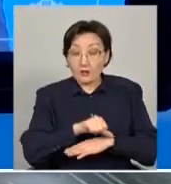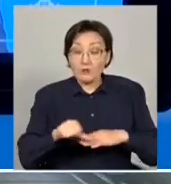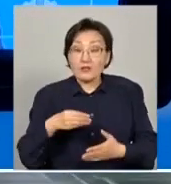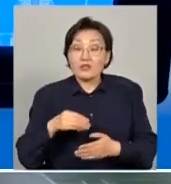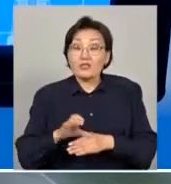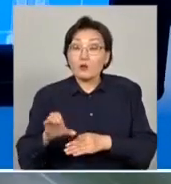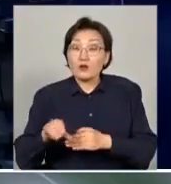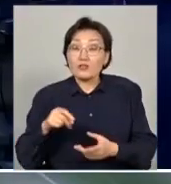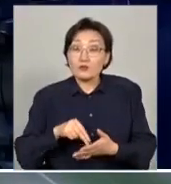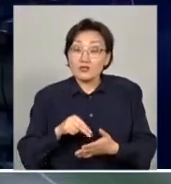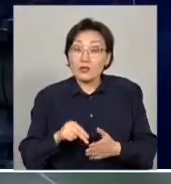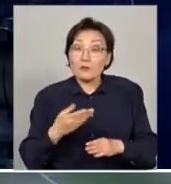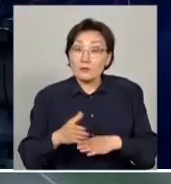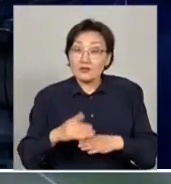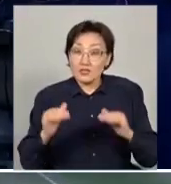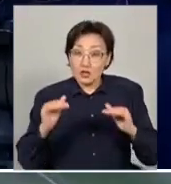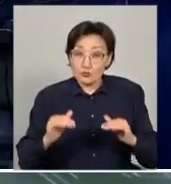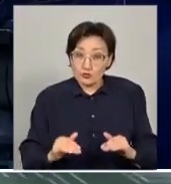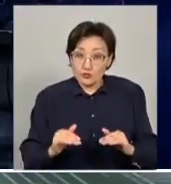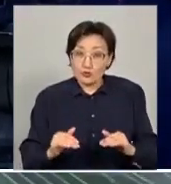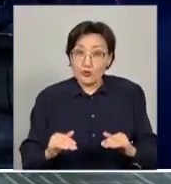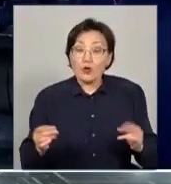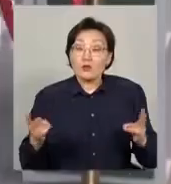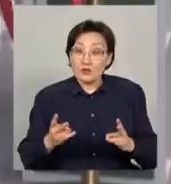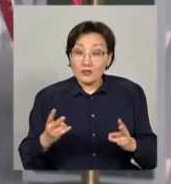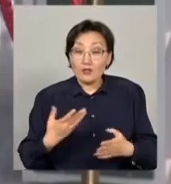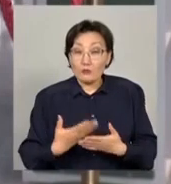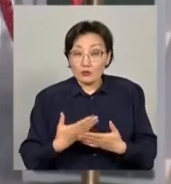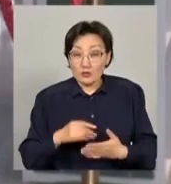тауарлардың бағасы біртіндеп түсуі керек деп болжады.